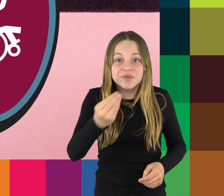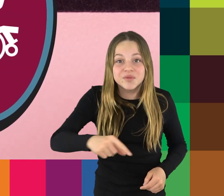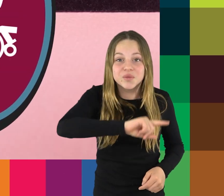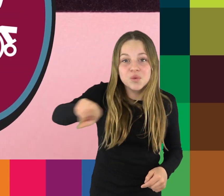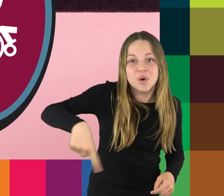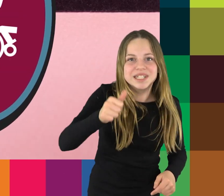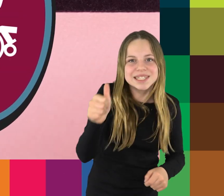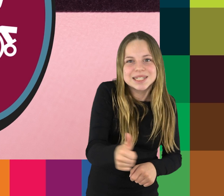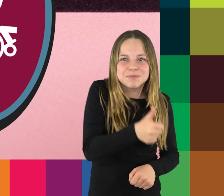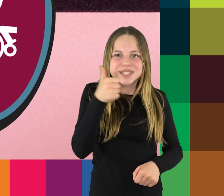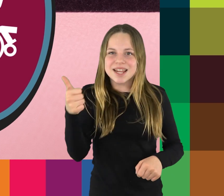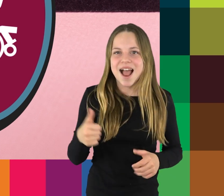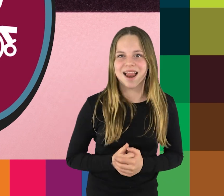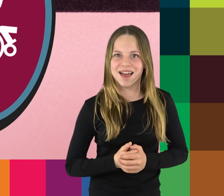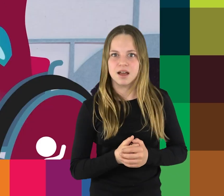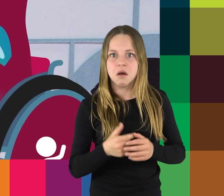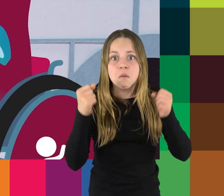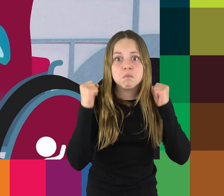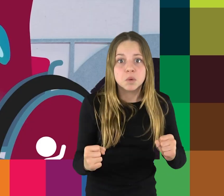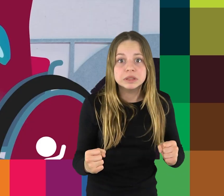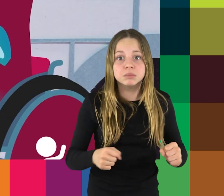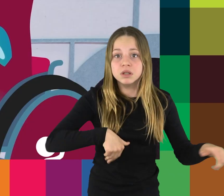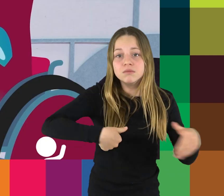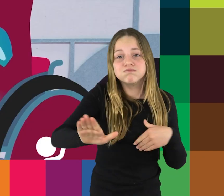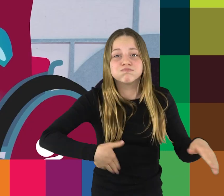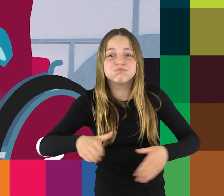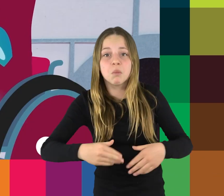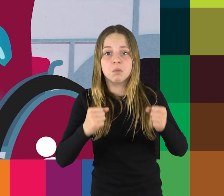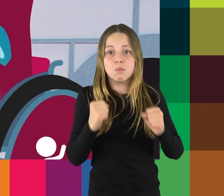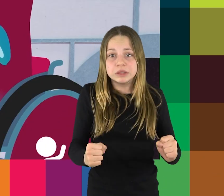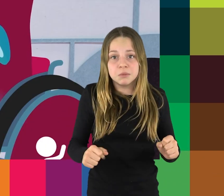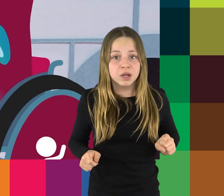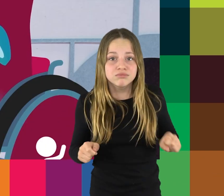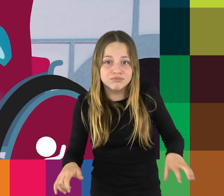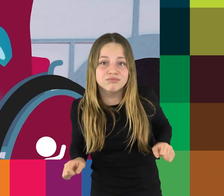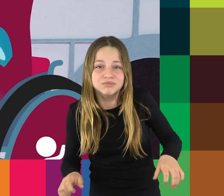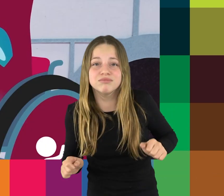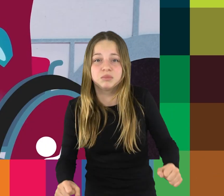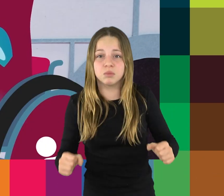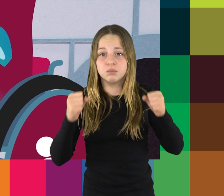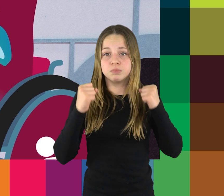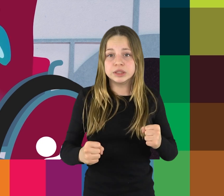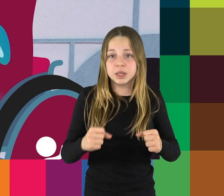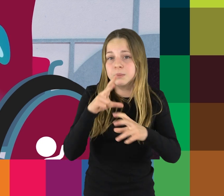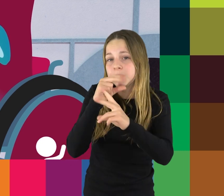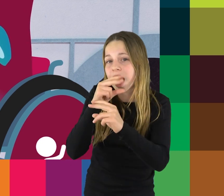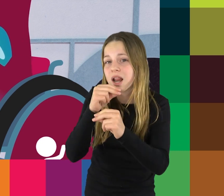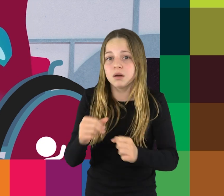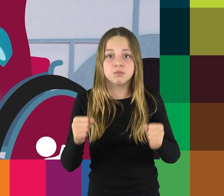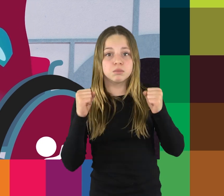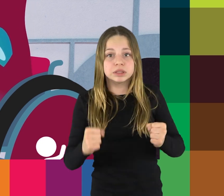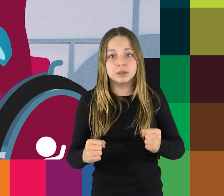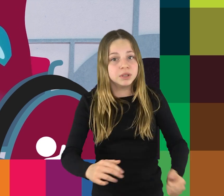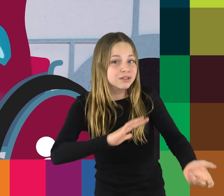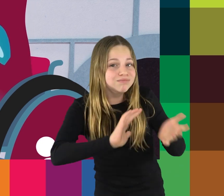On est tous des enfants et on est tous spéciaux. Qu'on se déplace sur des roues ou sur nos pieds. Qu'on parle avec nos mains ou